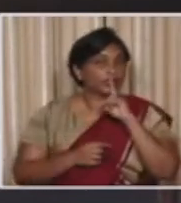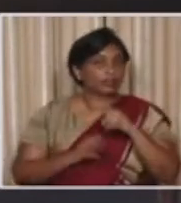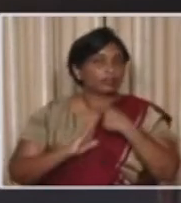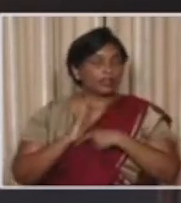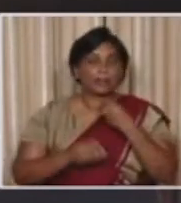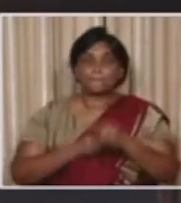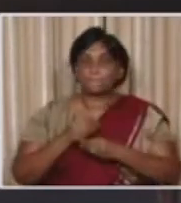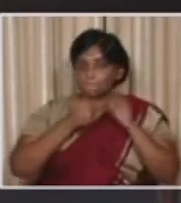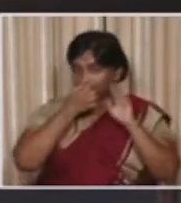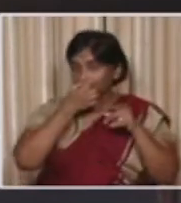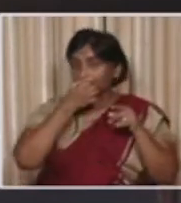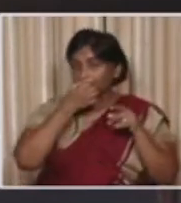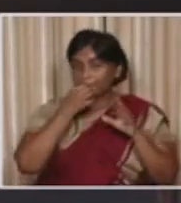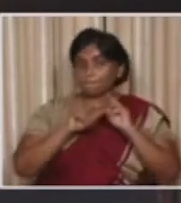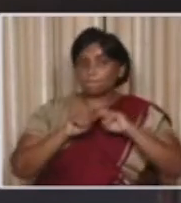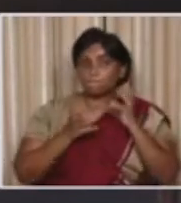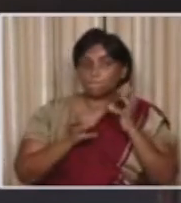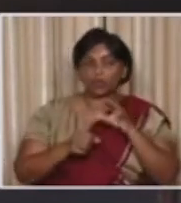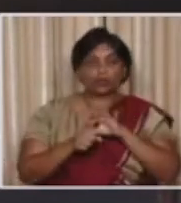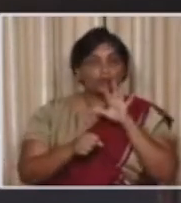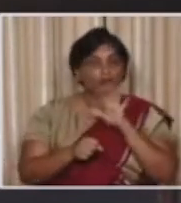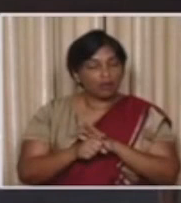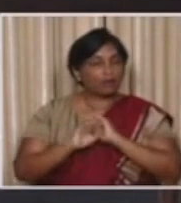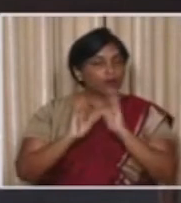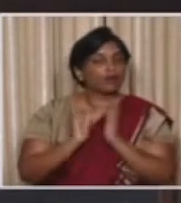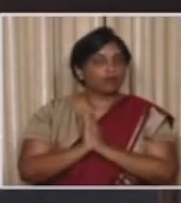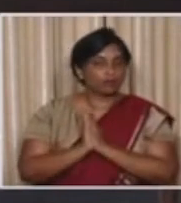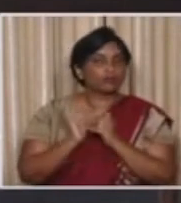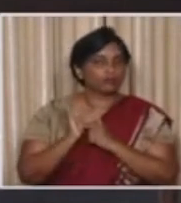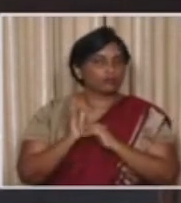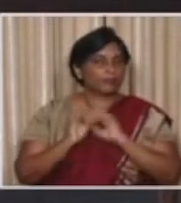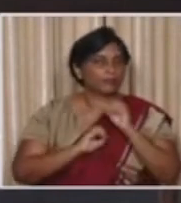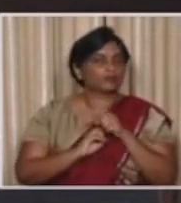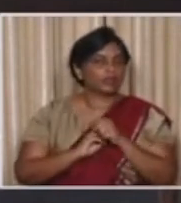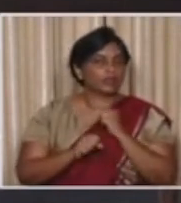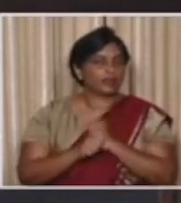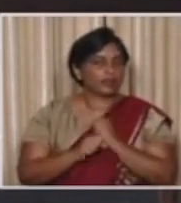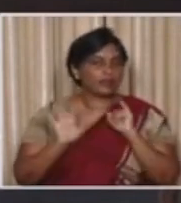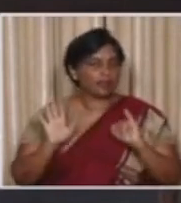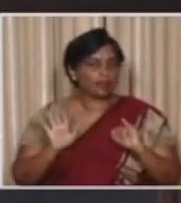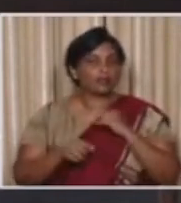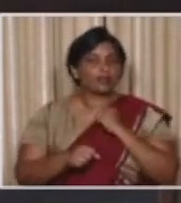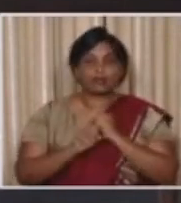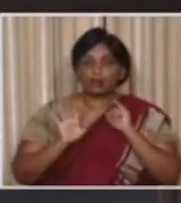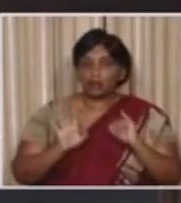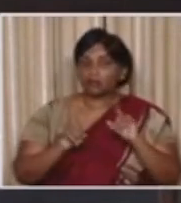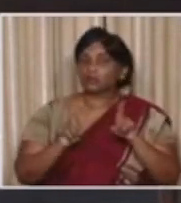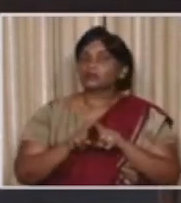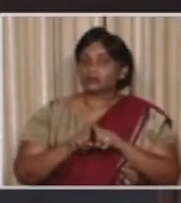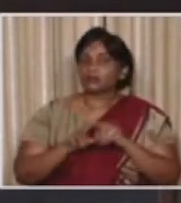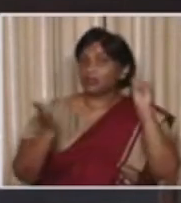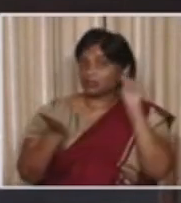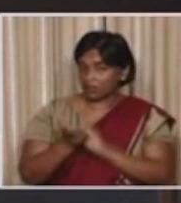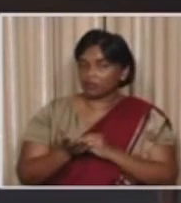දේශීය නිෂ්පාදන වල තියෙන පළතුරු බීම වල තියෙනවා. ඒවැයි කොහොමත් තියෙන සංගටක ග්‍රෑම් 6ක්. ඒ ග්‍රෑම් 6ට අමතරව දැම්මොත්